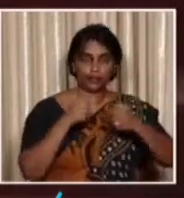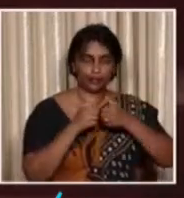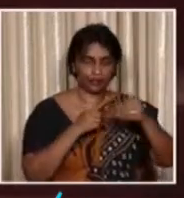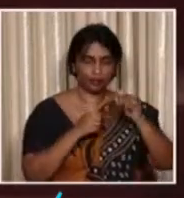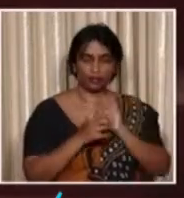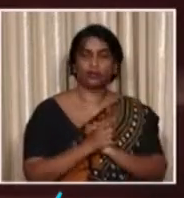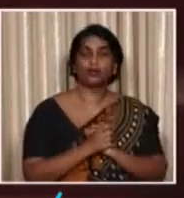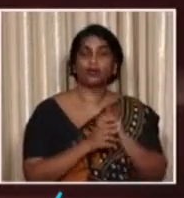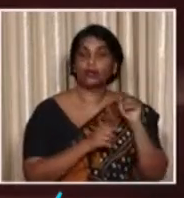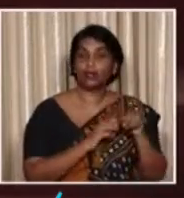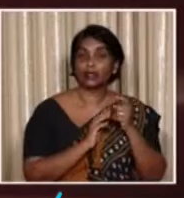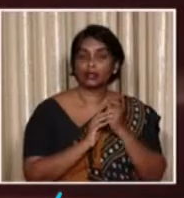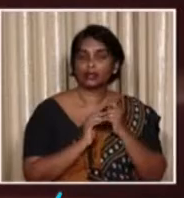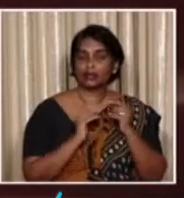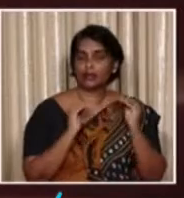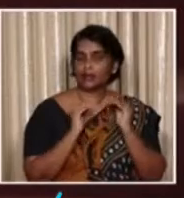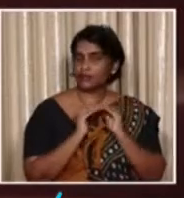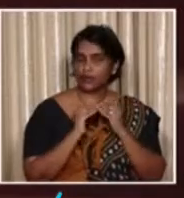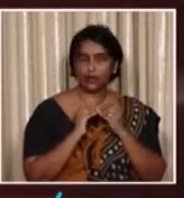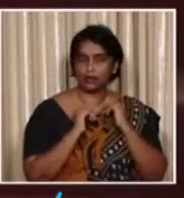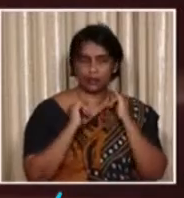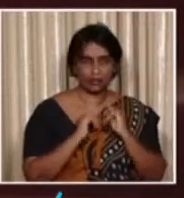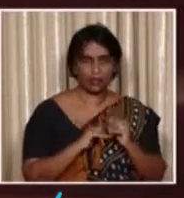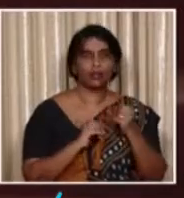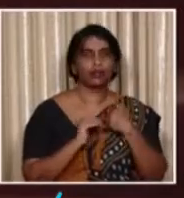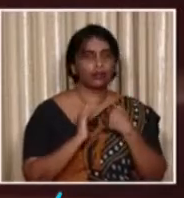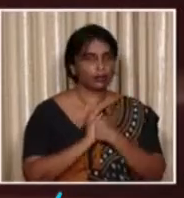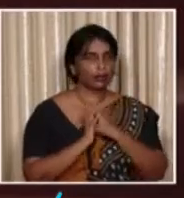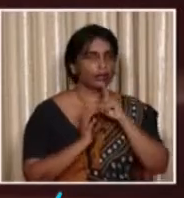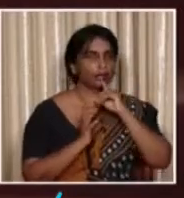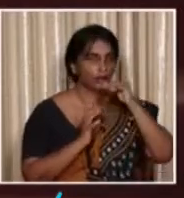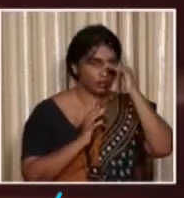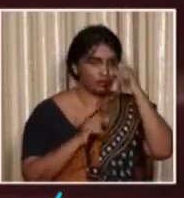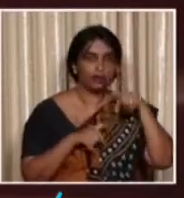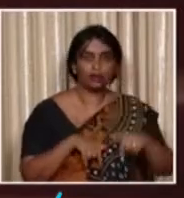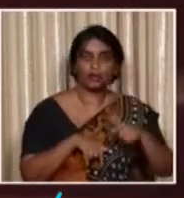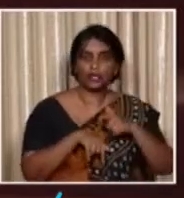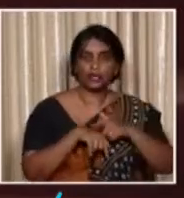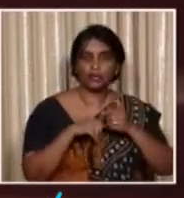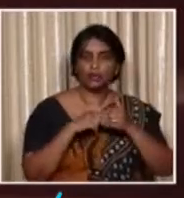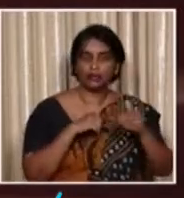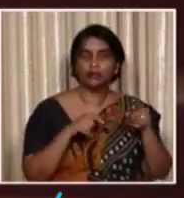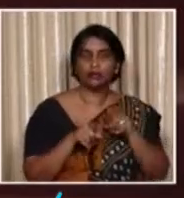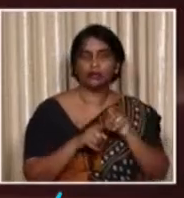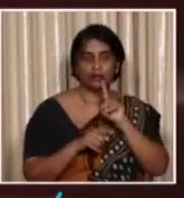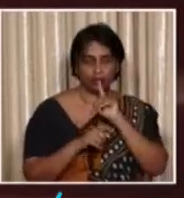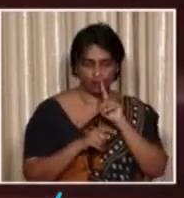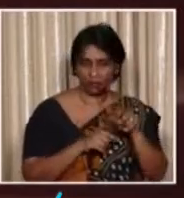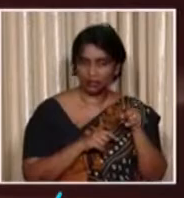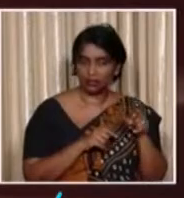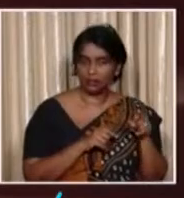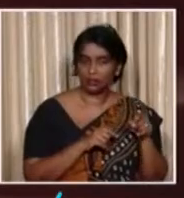පවත්වන්න. ඒක නීති විරෝධී තීරණයක්. මං ගරු කතානායකතුමාට මේ අවස්ථාවේදී මතක් කරනවා.